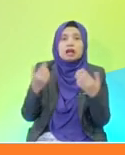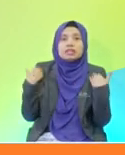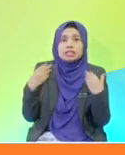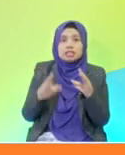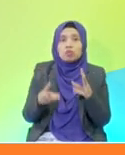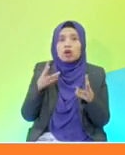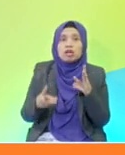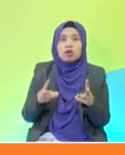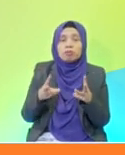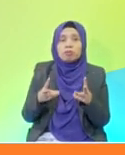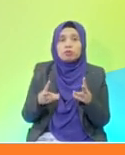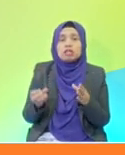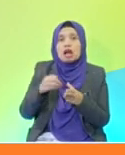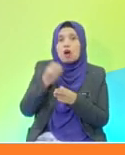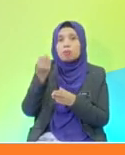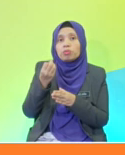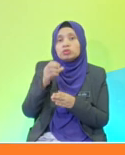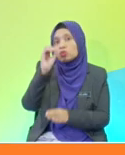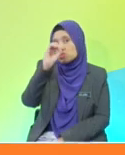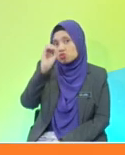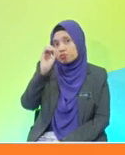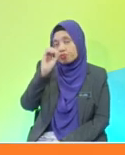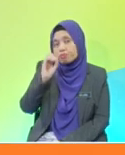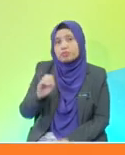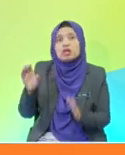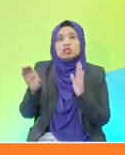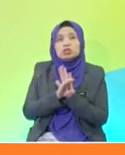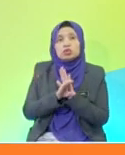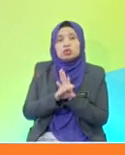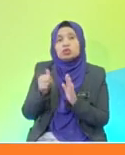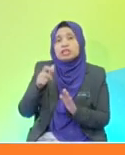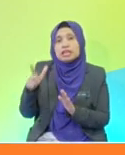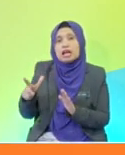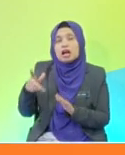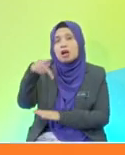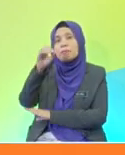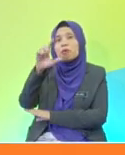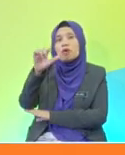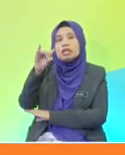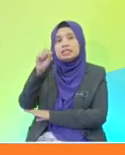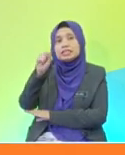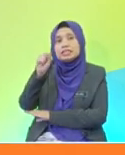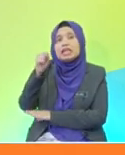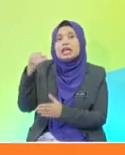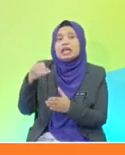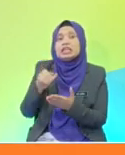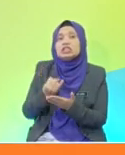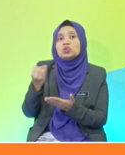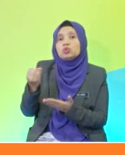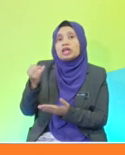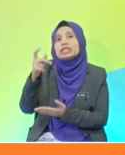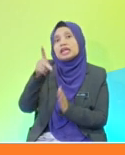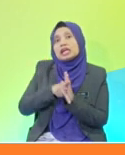output sifat yang kedua contoh ialah polisi insurance kebakaran yang